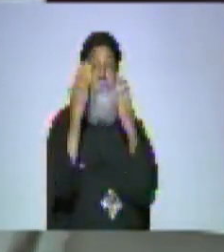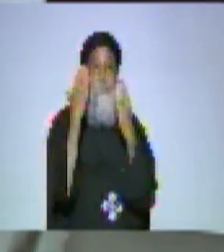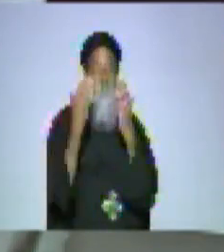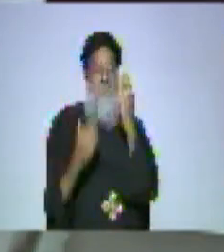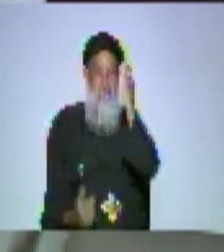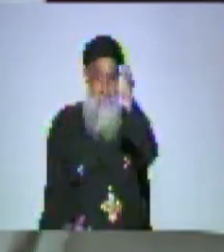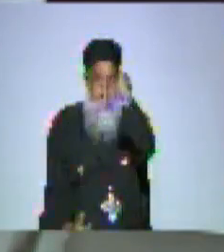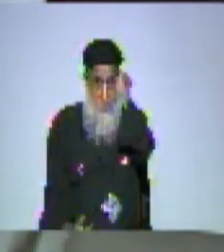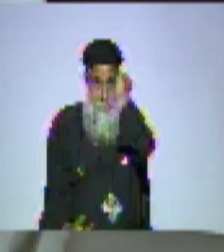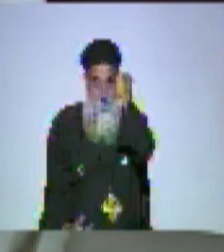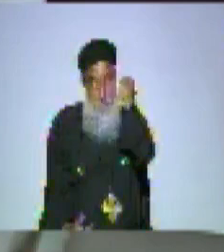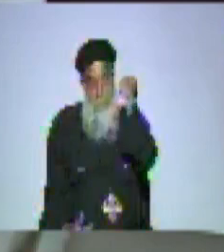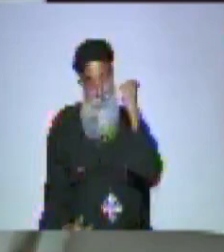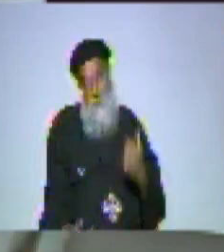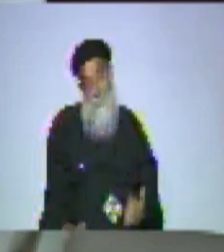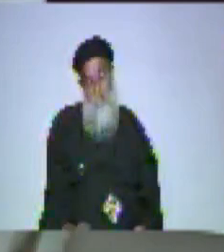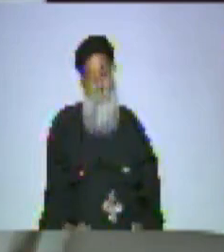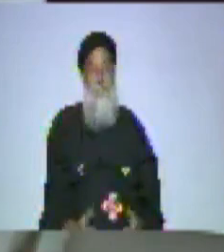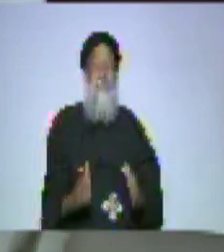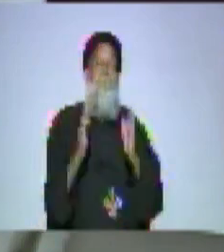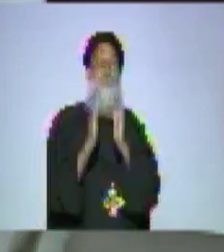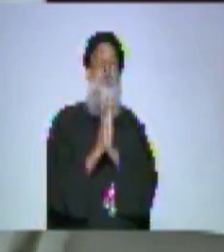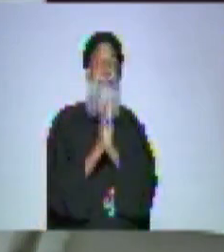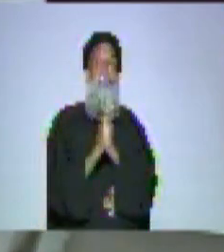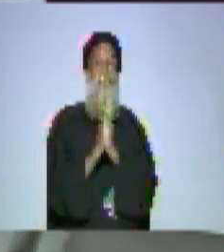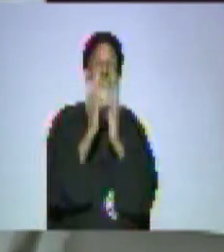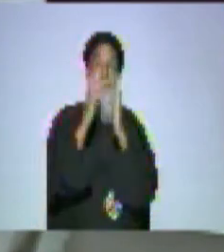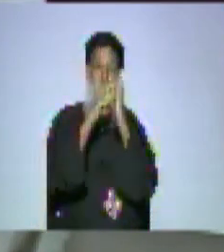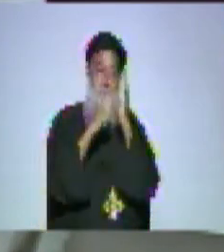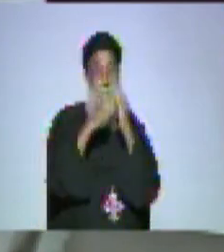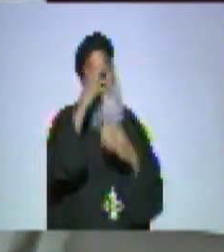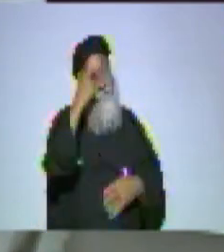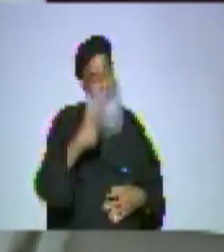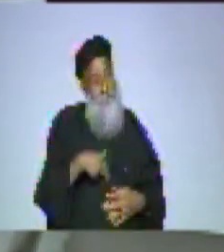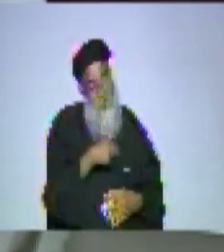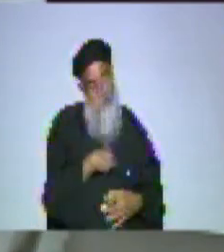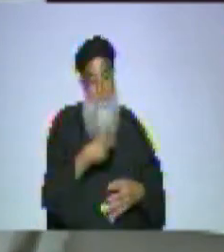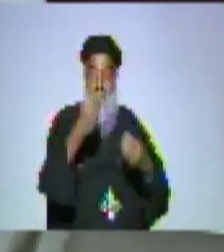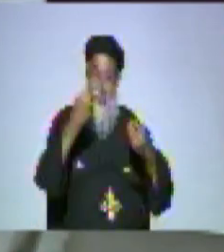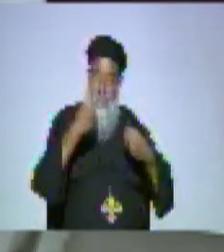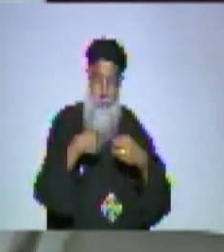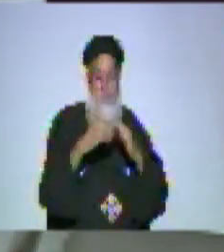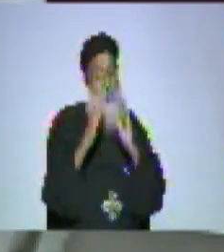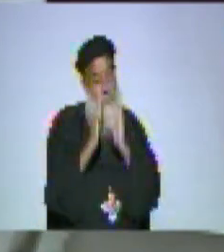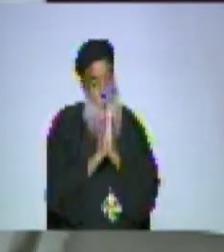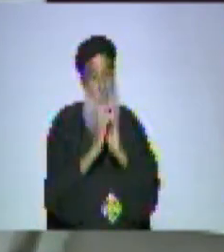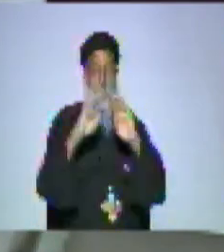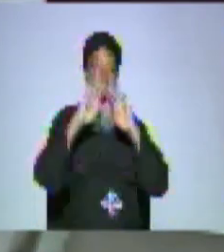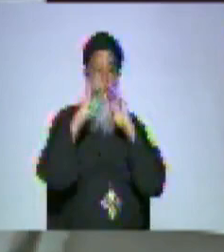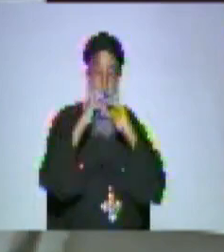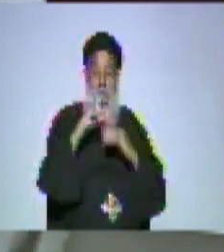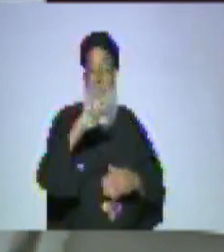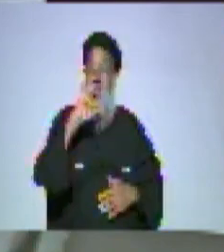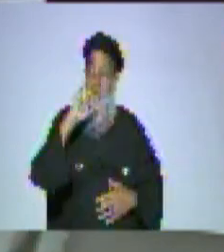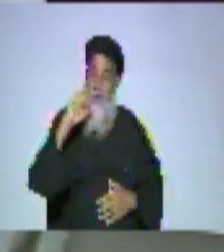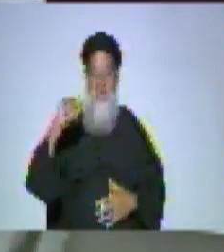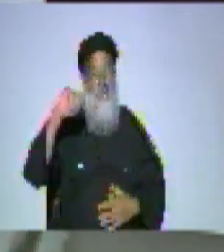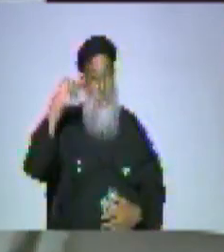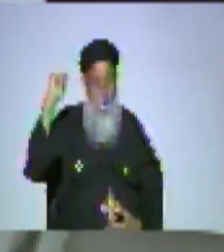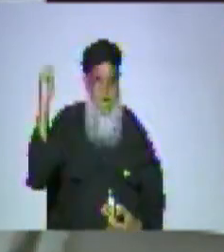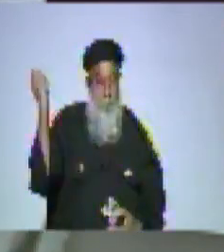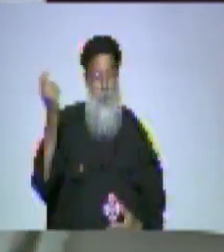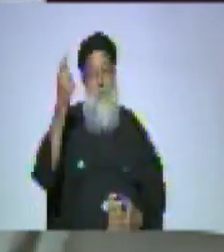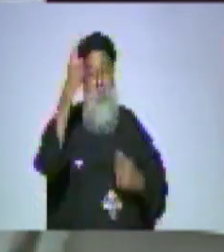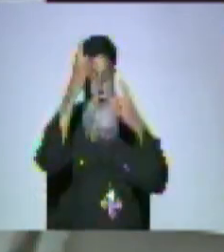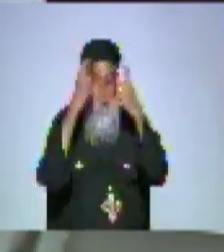الانسان طبعا يصلي زي ما الكنيسه قالت لنا صلاه الشكر والمزمور الخمسين والمزامير